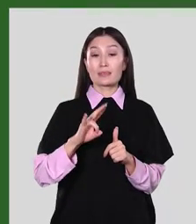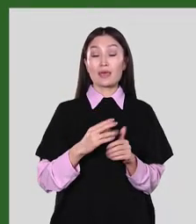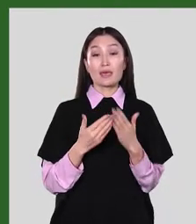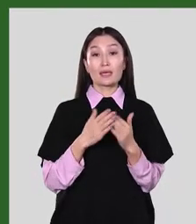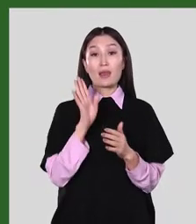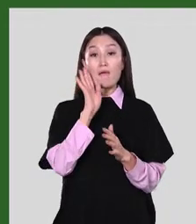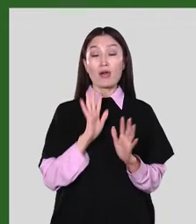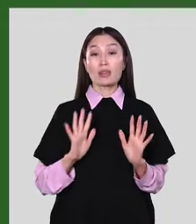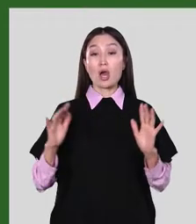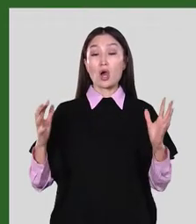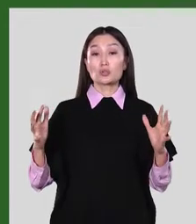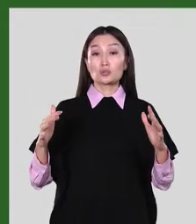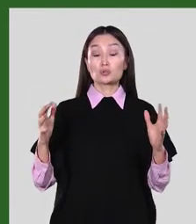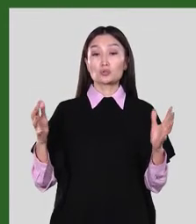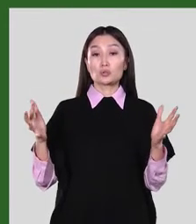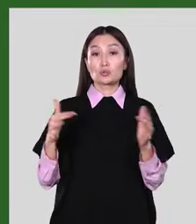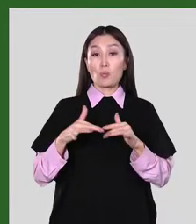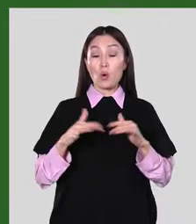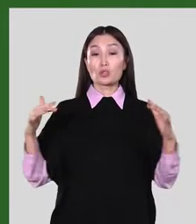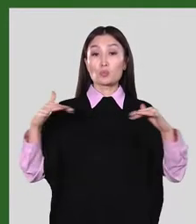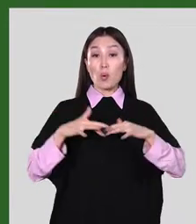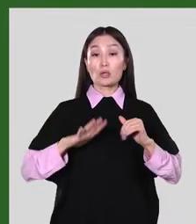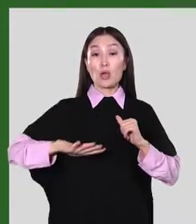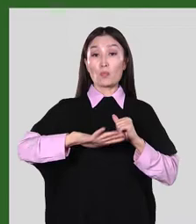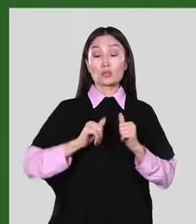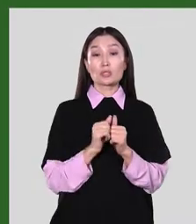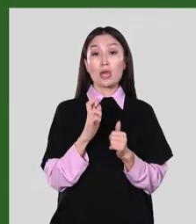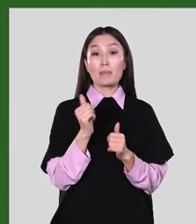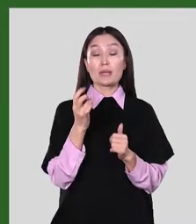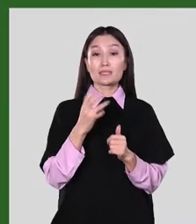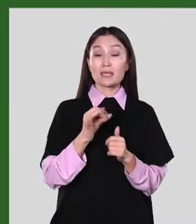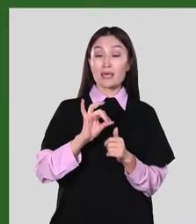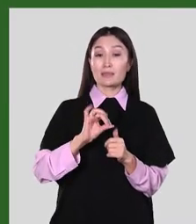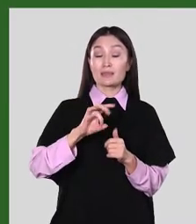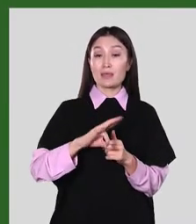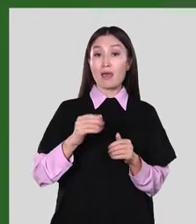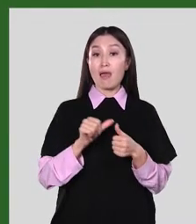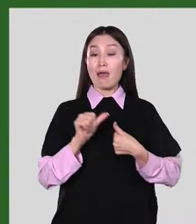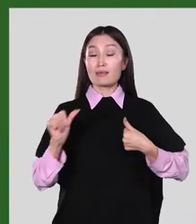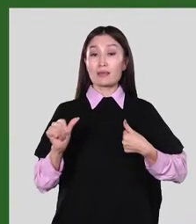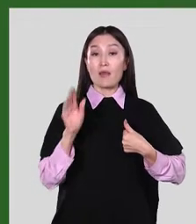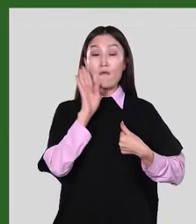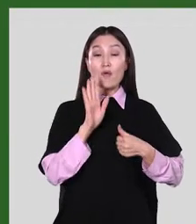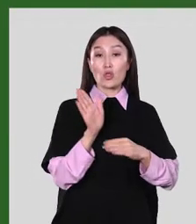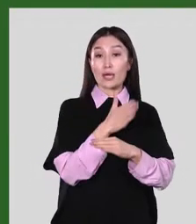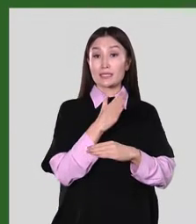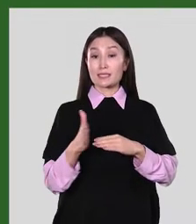водосборной площадью бассейн и отделяются друг от друга вода разделами